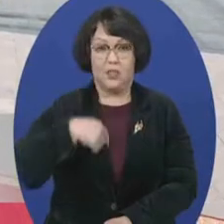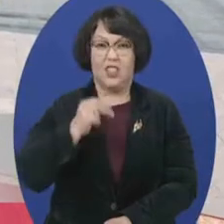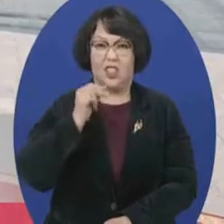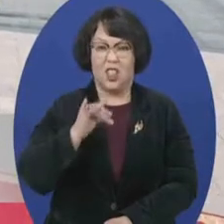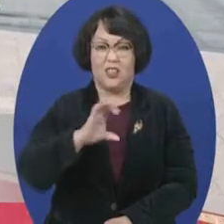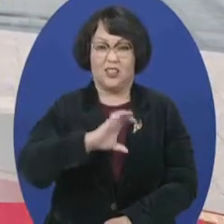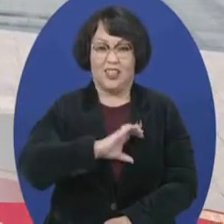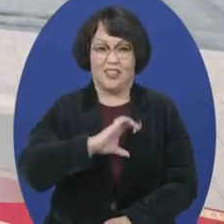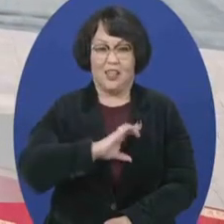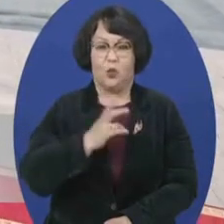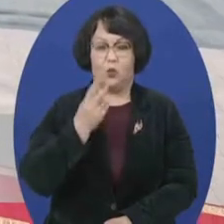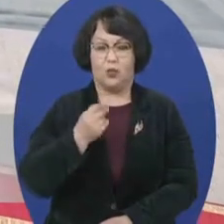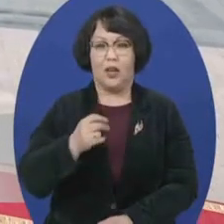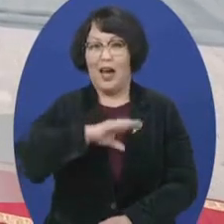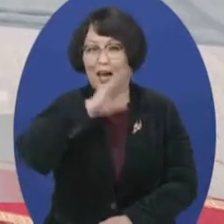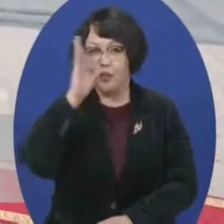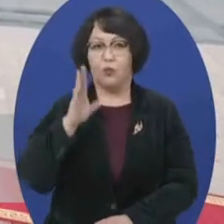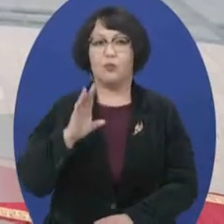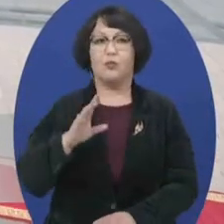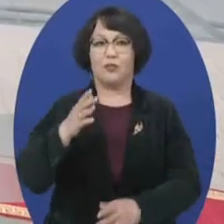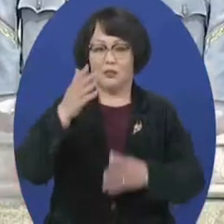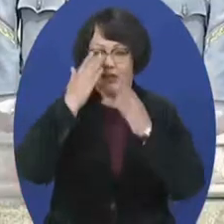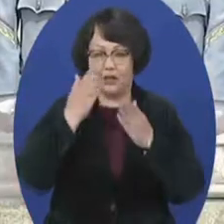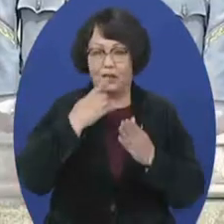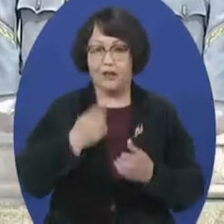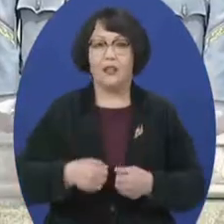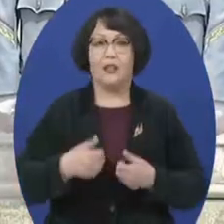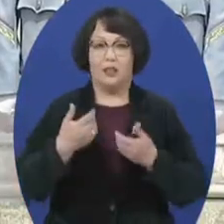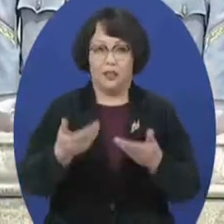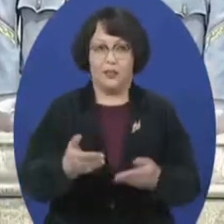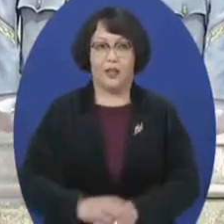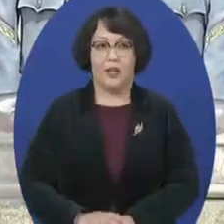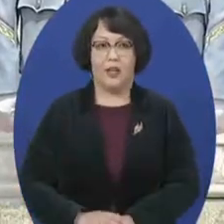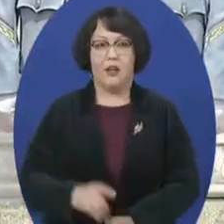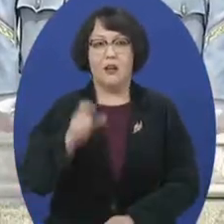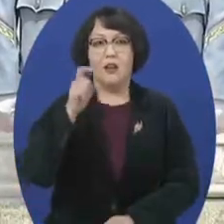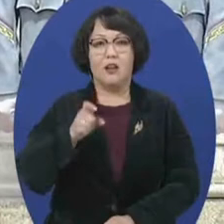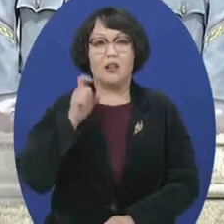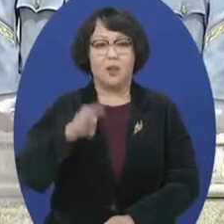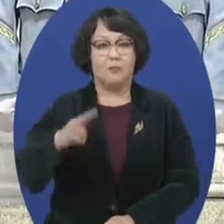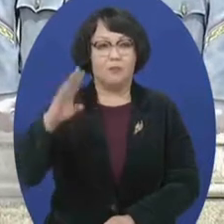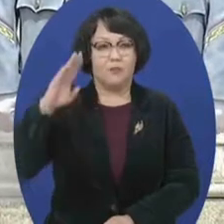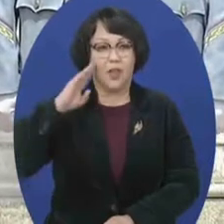сэтгэлийн халуун талархлыг илэрхийлье. Эрхэм дайчдаа